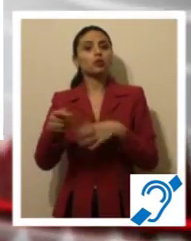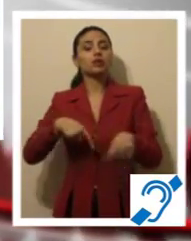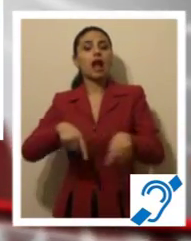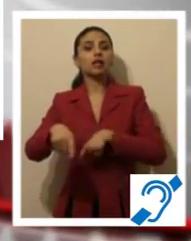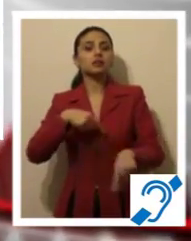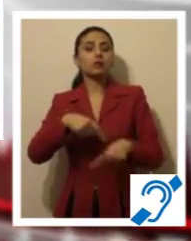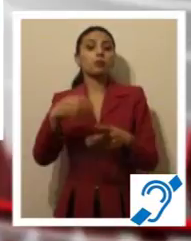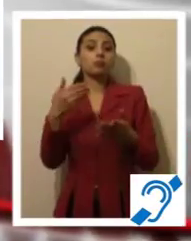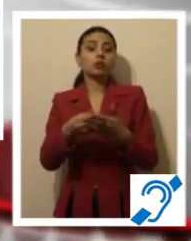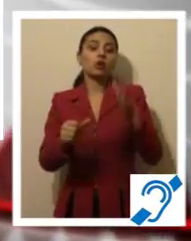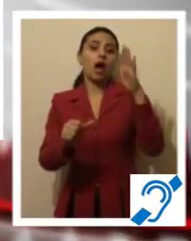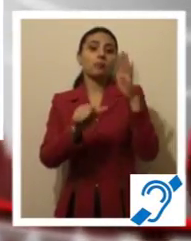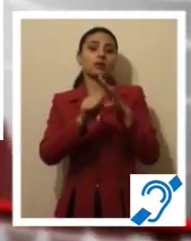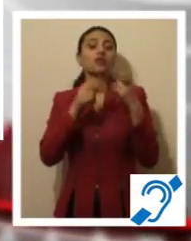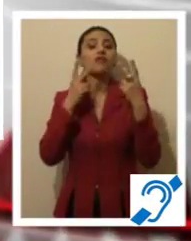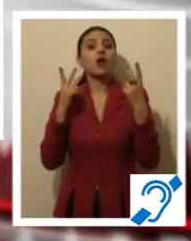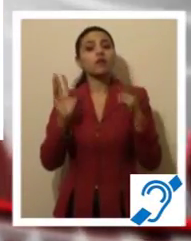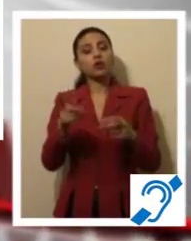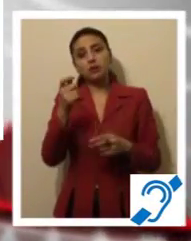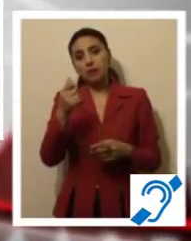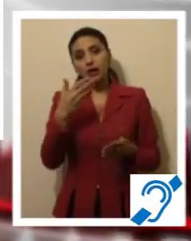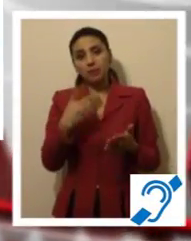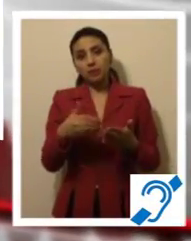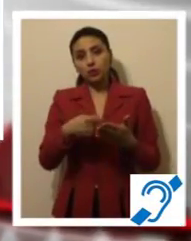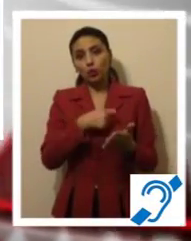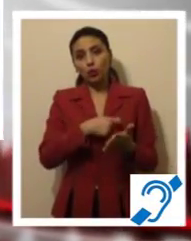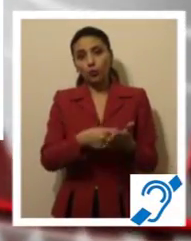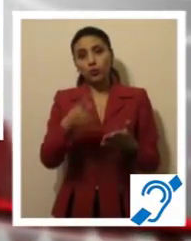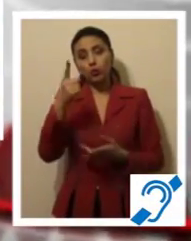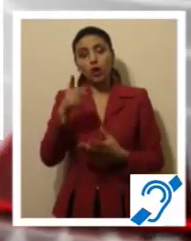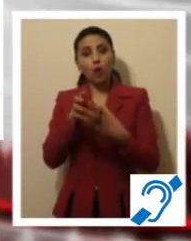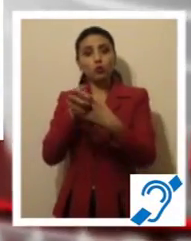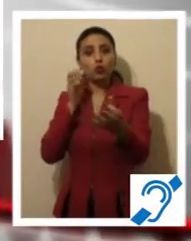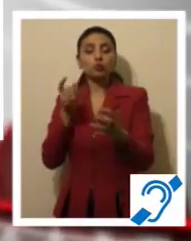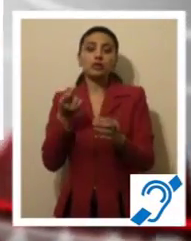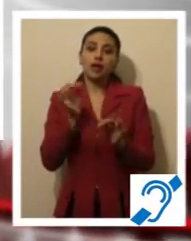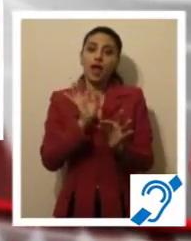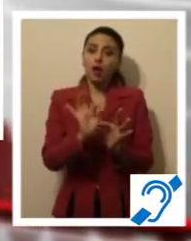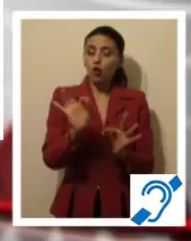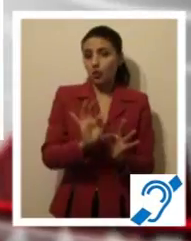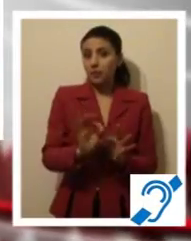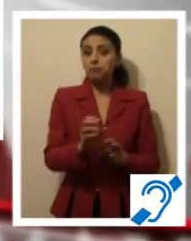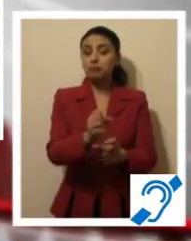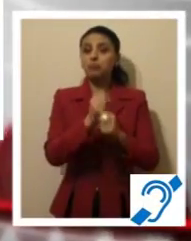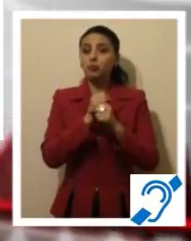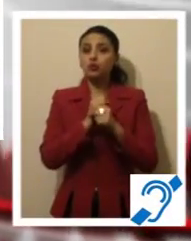la capitolul investiții, au fost alocați bani și pentru achiziționarea unor autobuze ecologice. Din bugetul local,